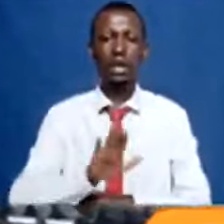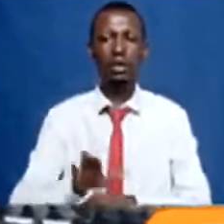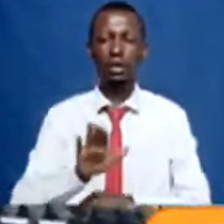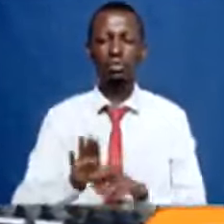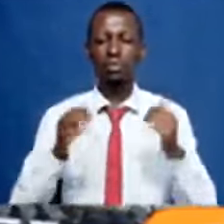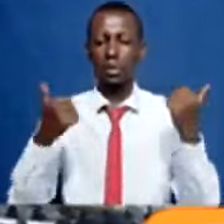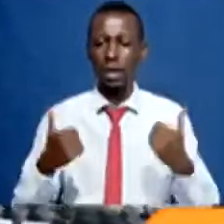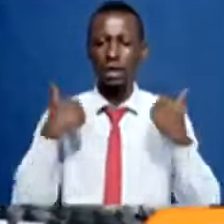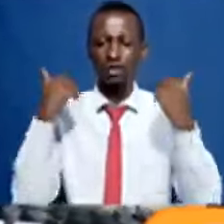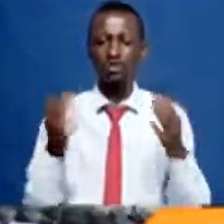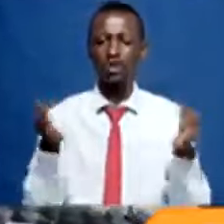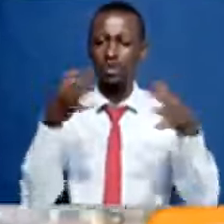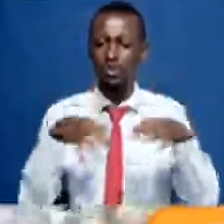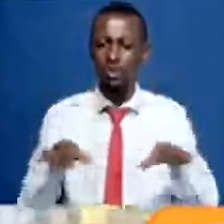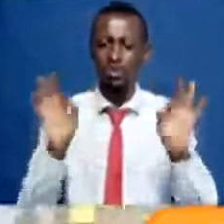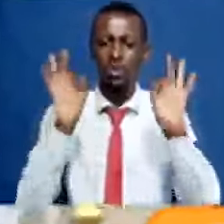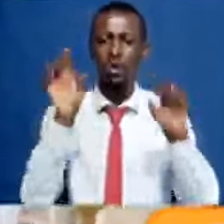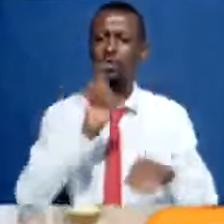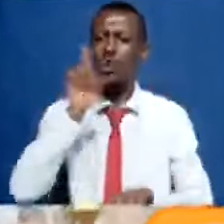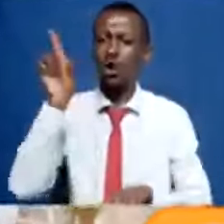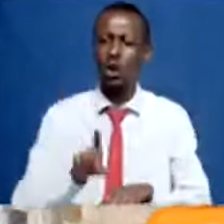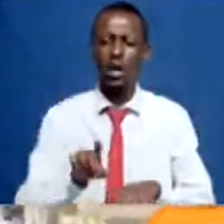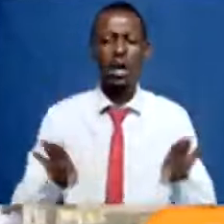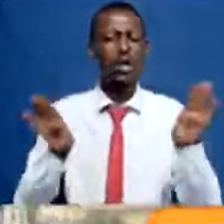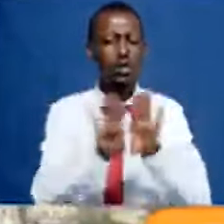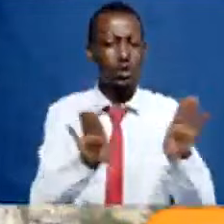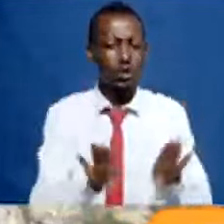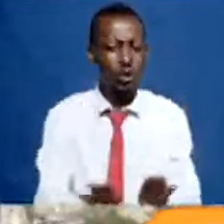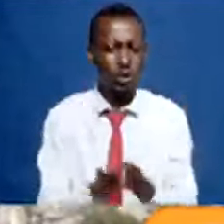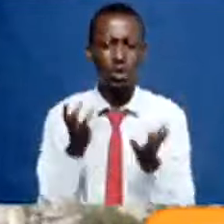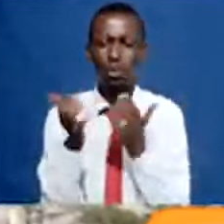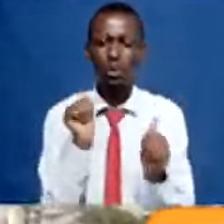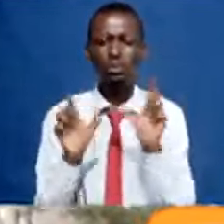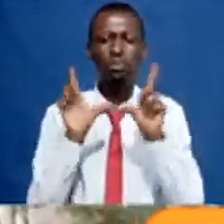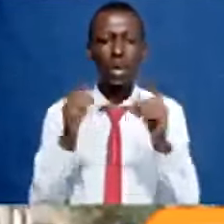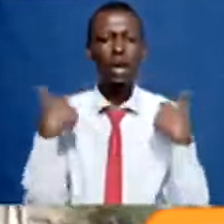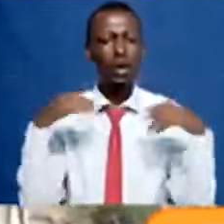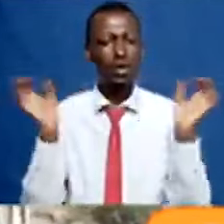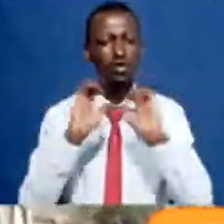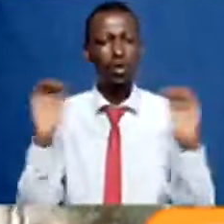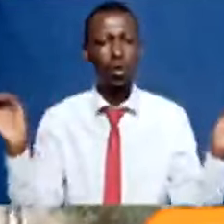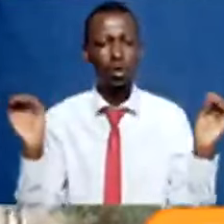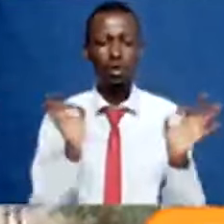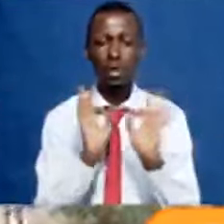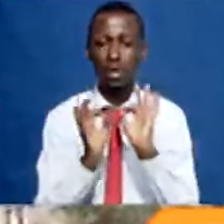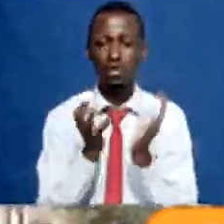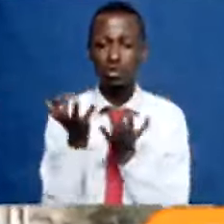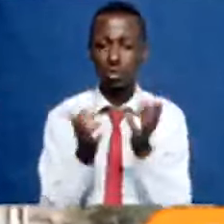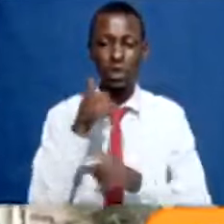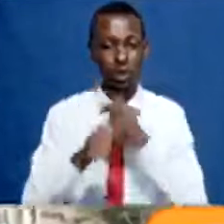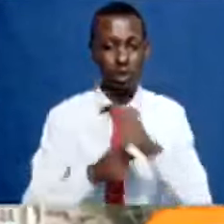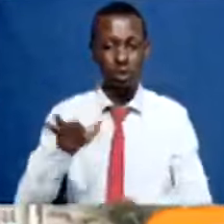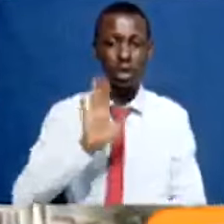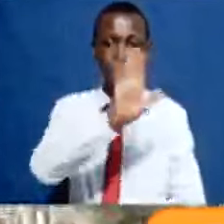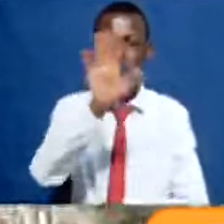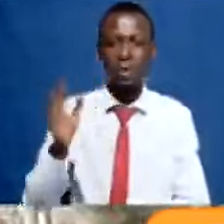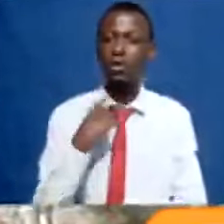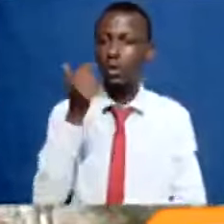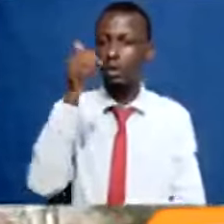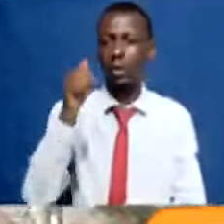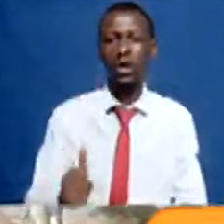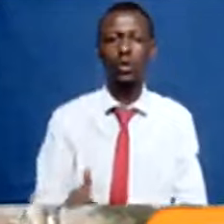kufunga biashara haramu. Kama kuna biashara kama hii inaendelea kwako na hujasema,